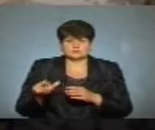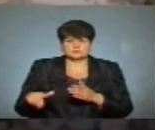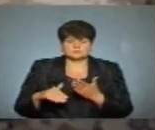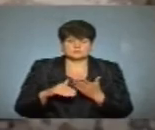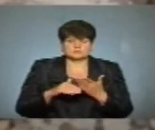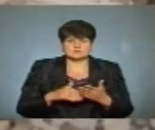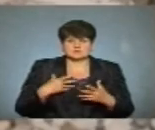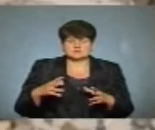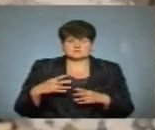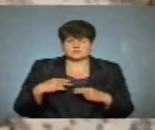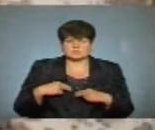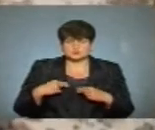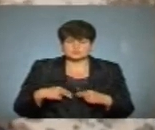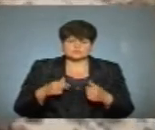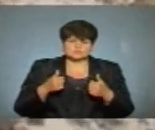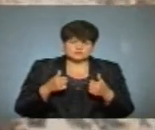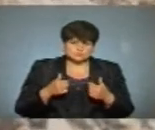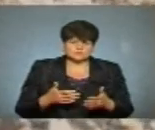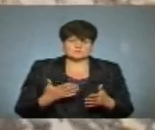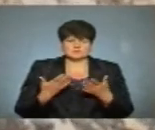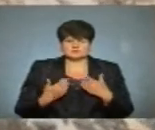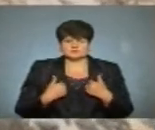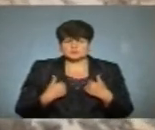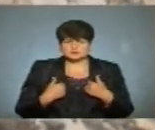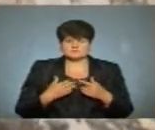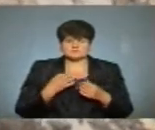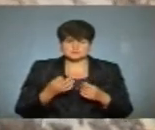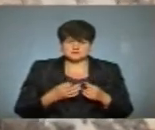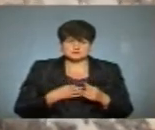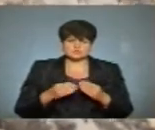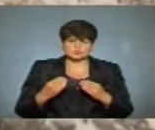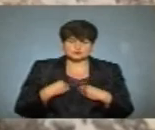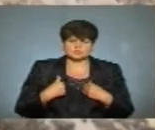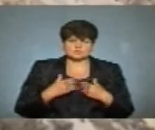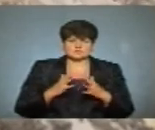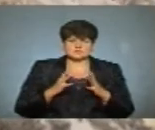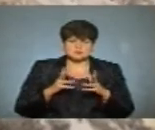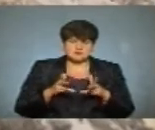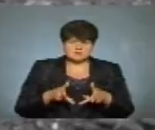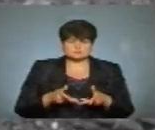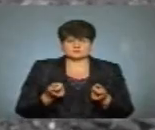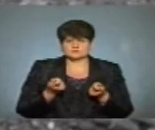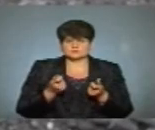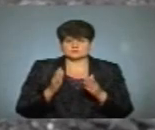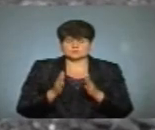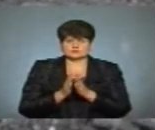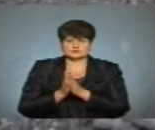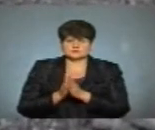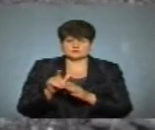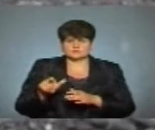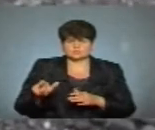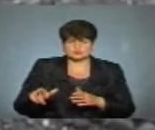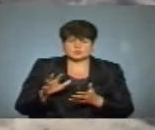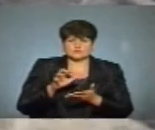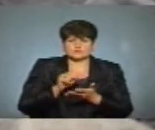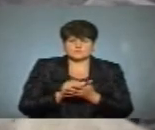і ми співпрацюємо з ними добре, якщо б це вони нам казали, що дадуть нам трактора. Ну і трошки будемо просити своїх місцевих